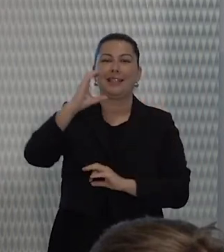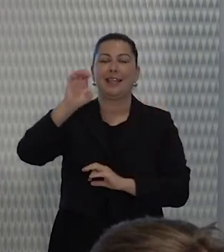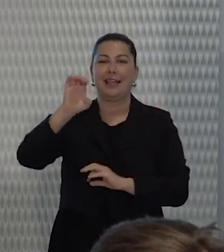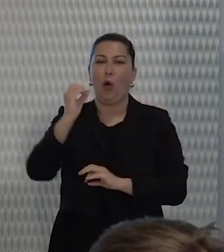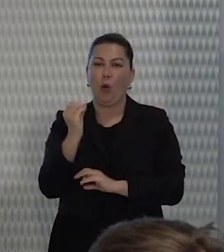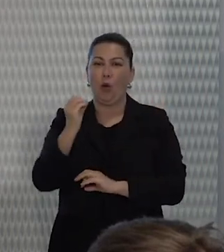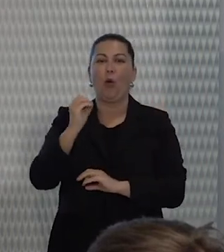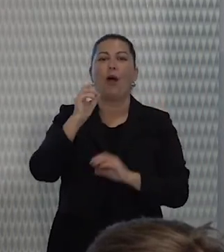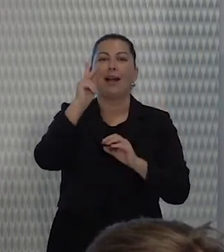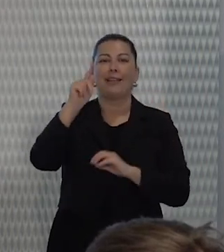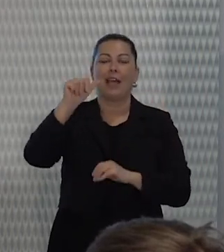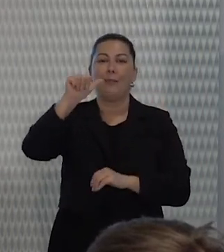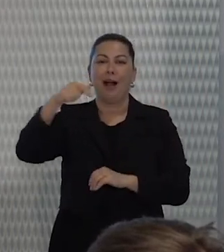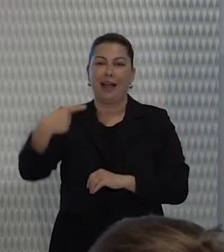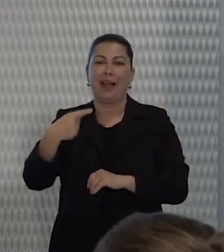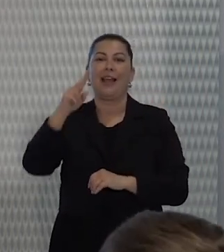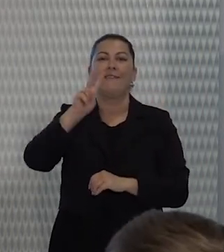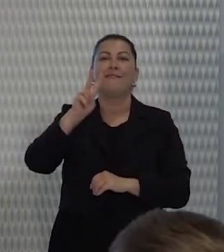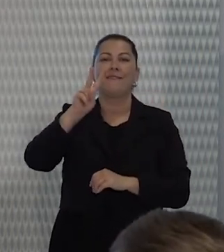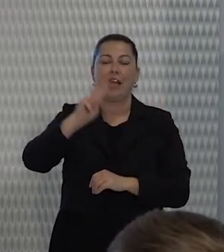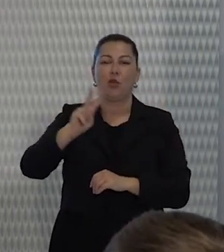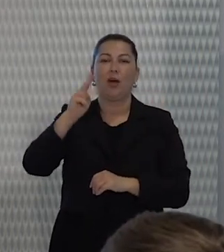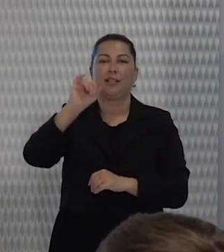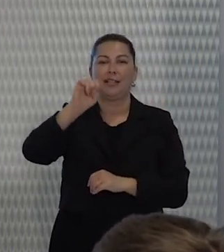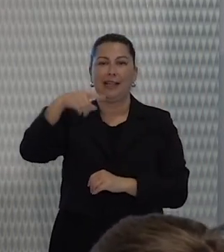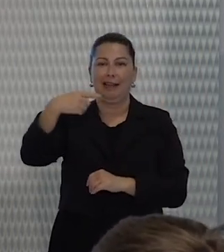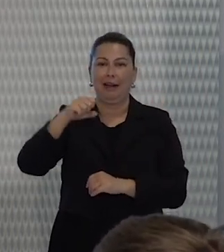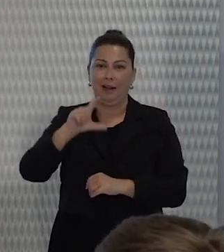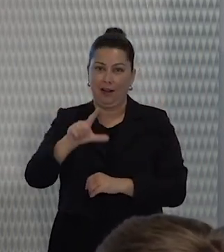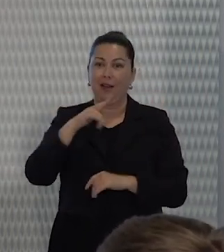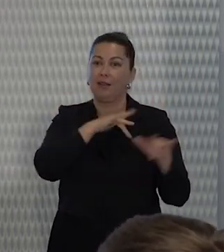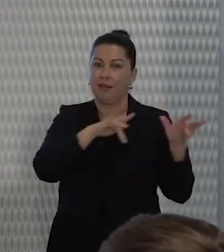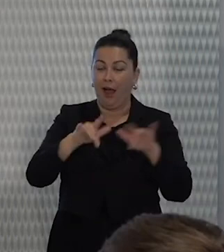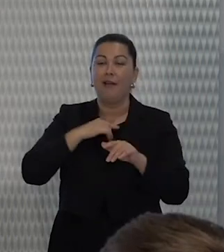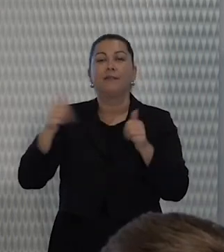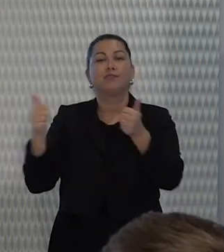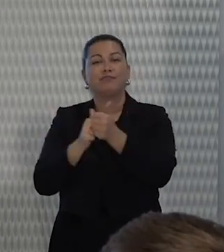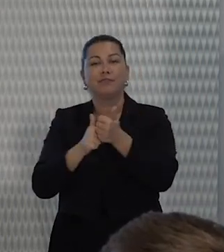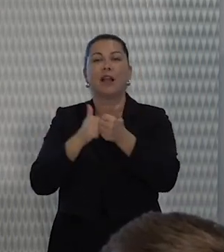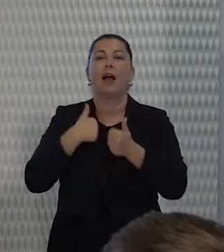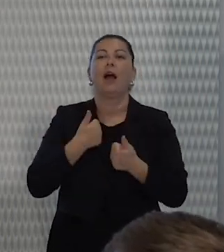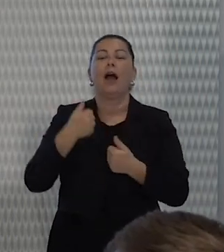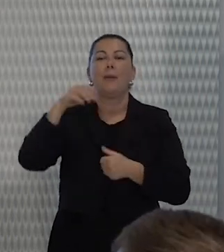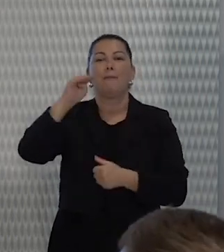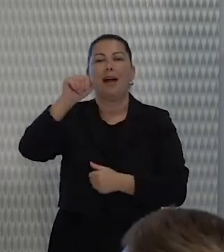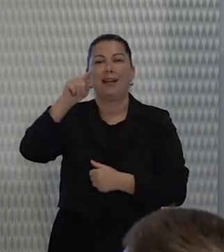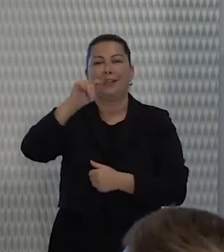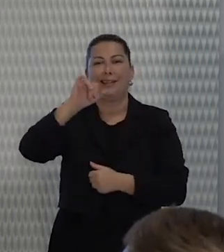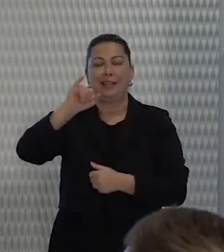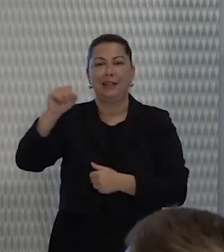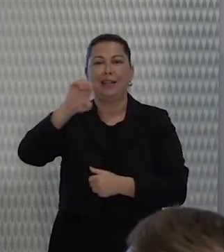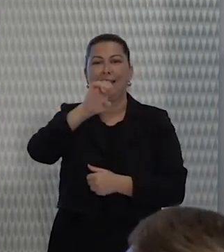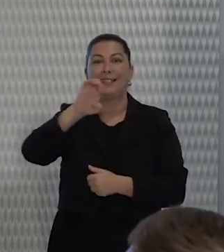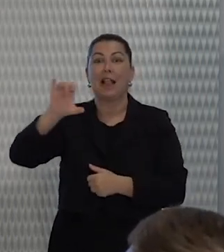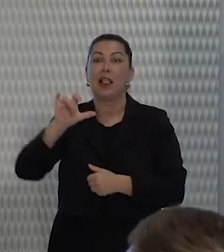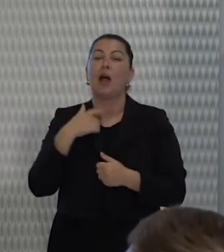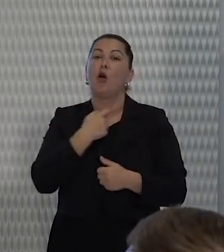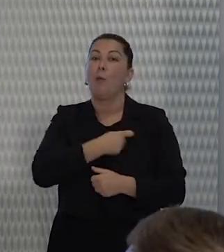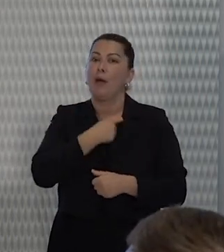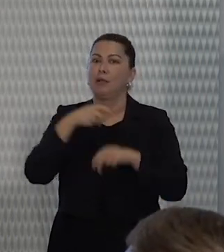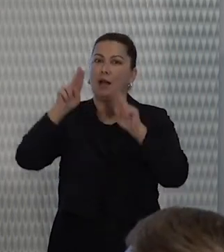KTM AG, Viktor Siegel, bei uns haben und begleitet wird er von Kommerzialrat Martin Essel, dem ehemaligen Vorstandsvorsitzenden